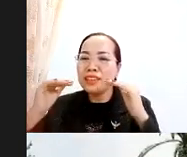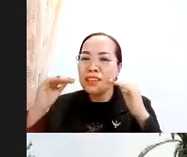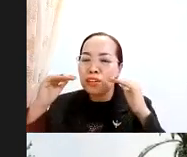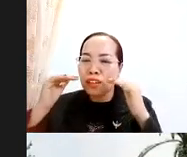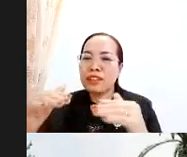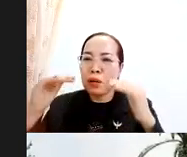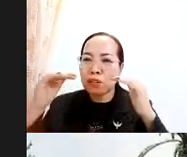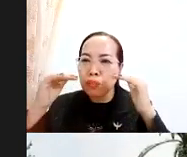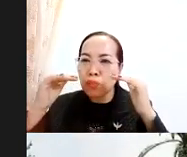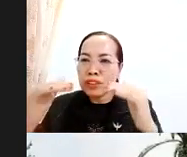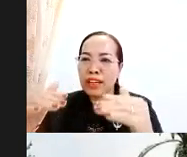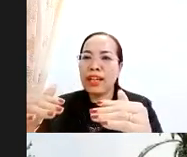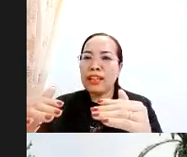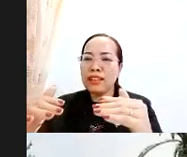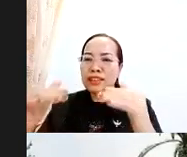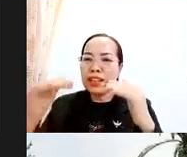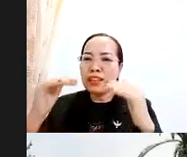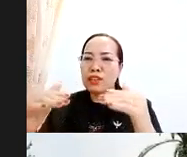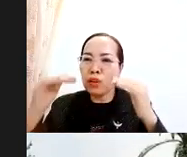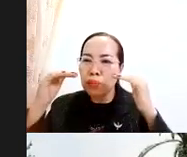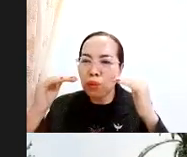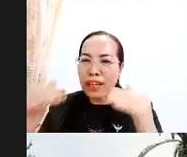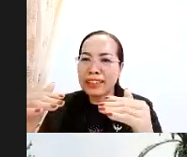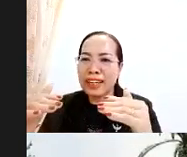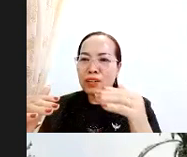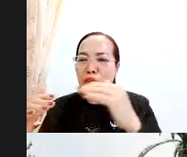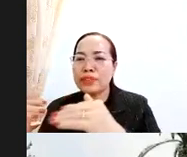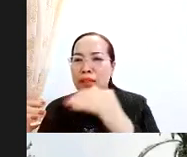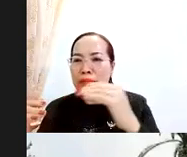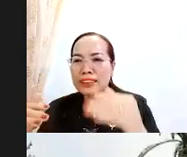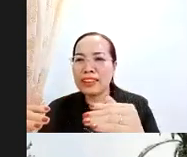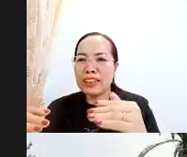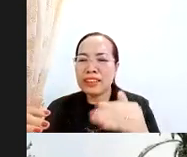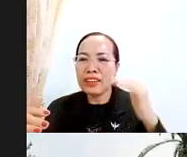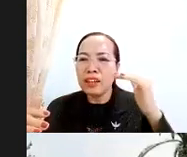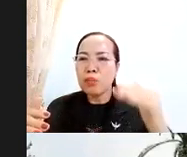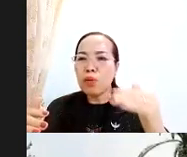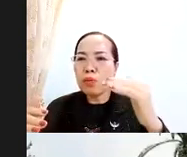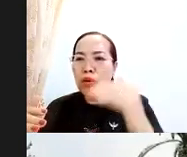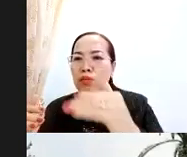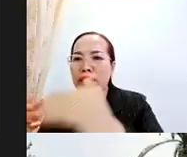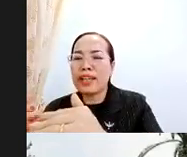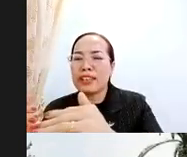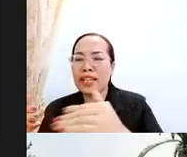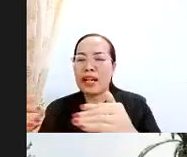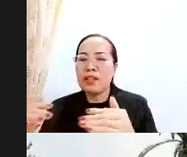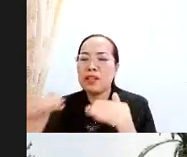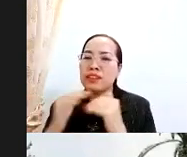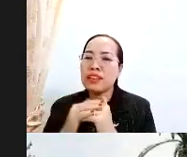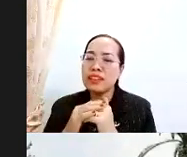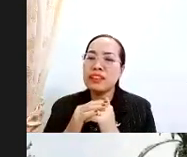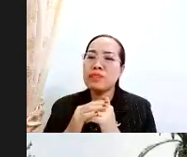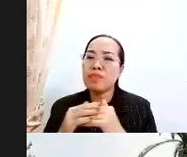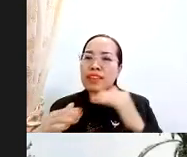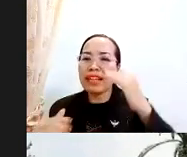cứ tơ tẻ tơ môn kế nơi quây một kề chà đối là ông sa mà sa vậy chứ một môn mề chà bờ